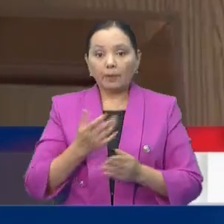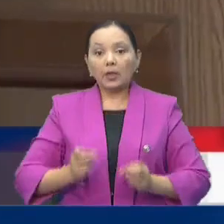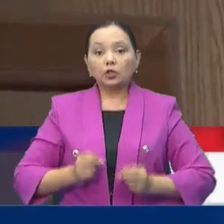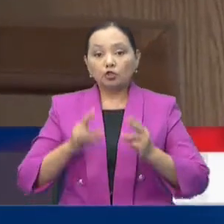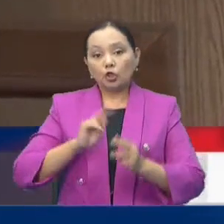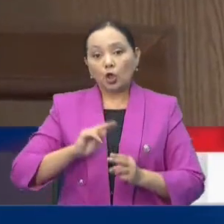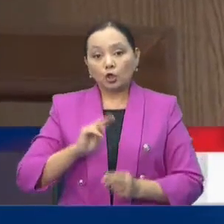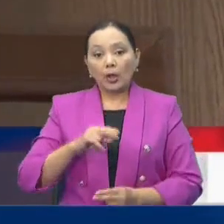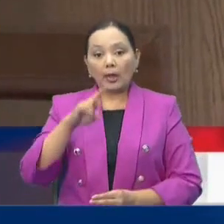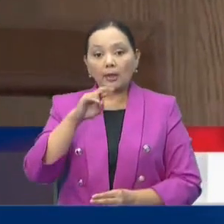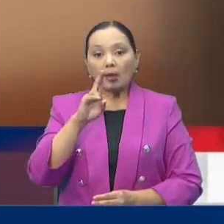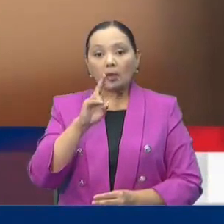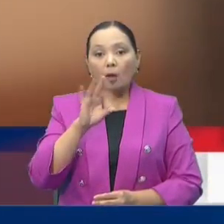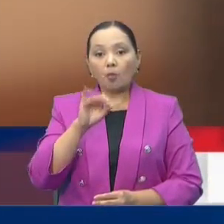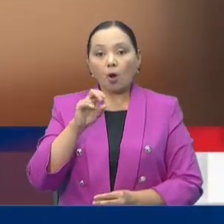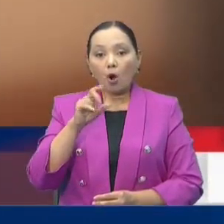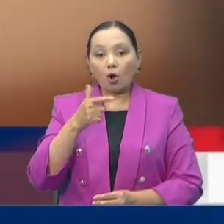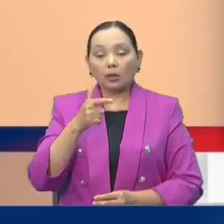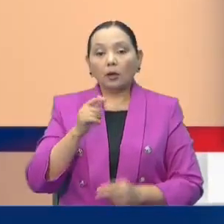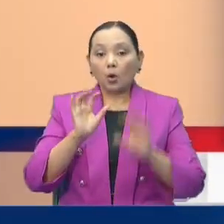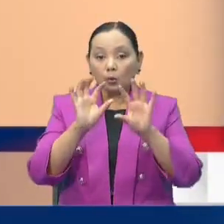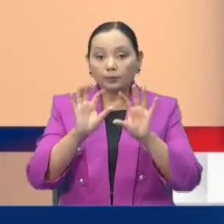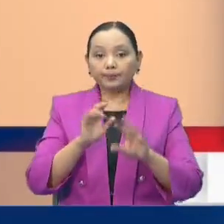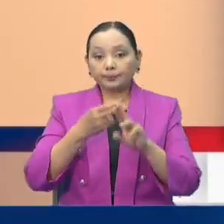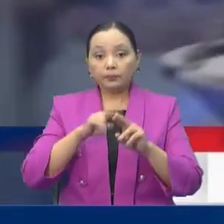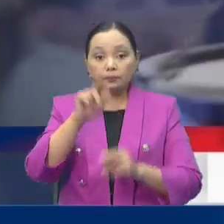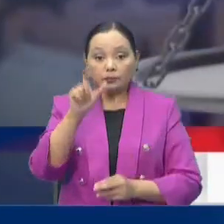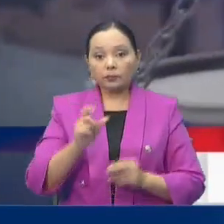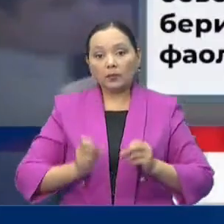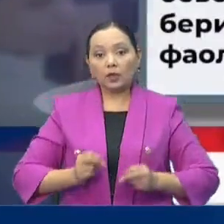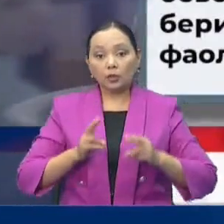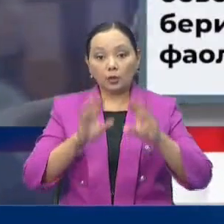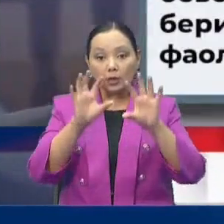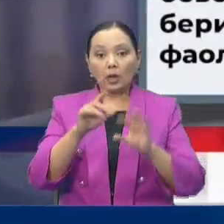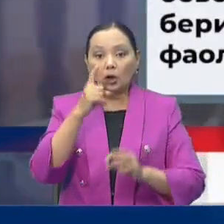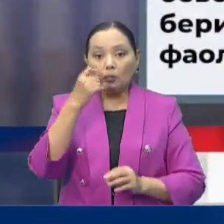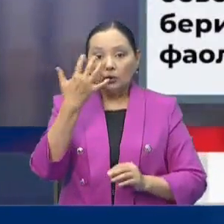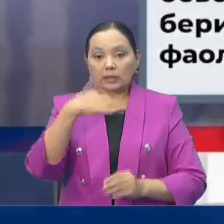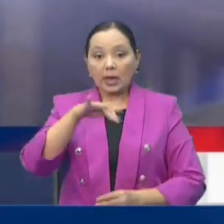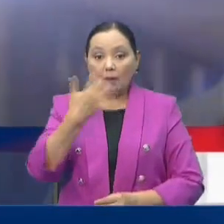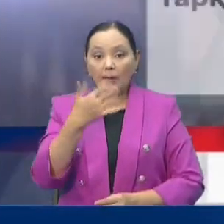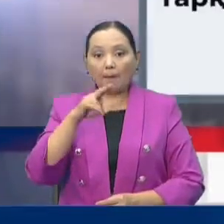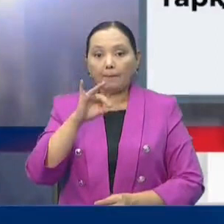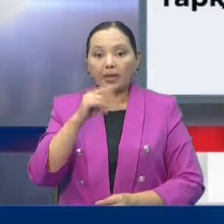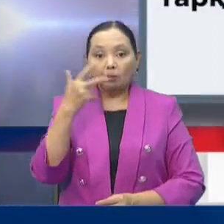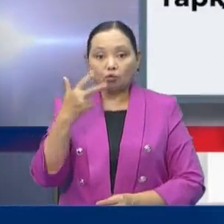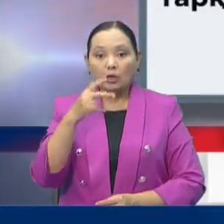Jinoyat ishlari bo'yicha Yakkabog' tuman sudining hukmi bilan mazkur shaxs Jinoyat kodeksining